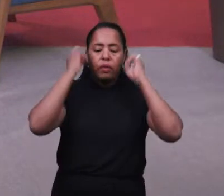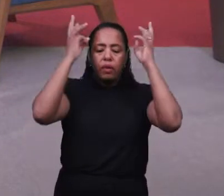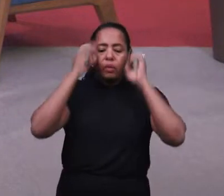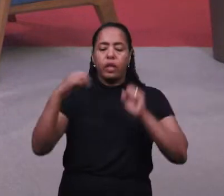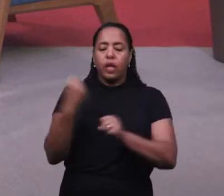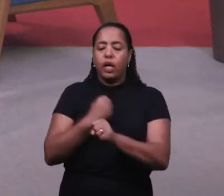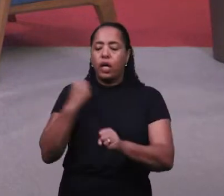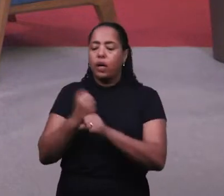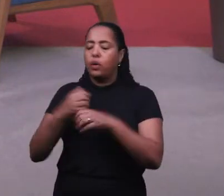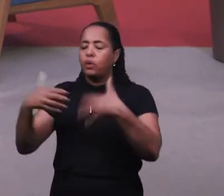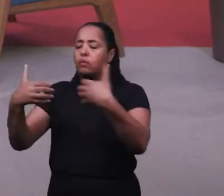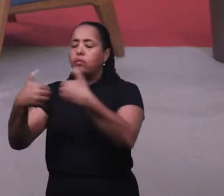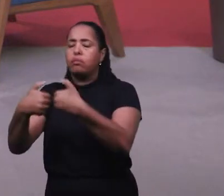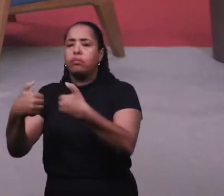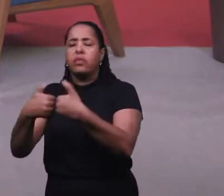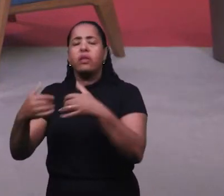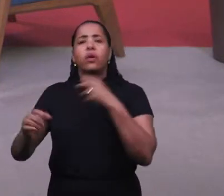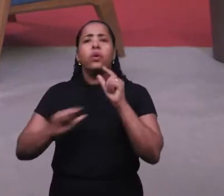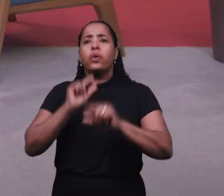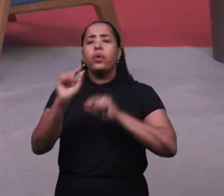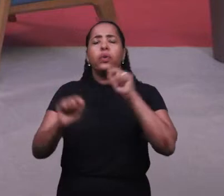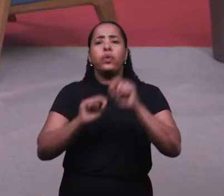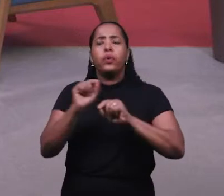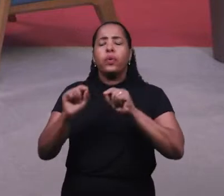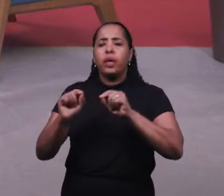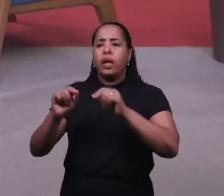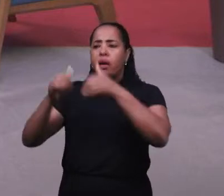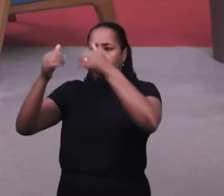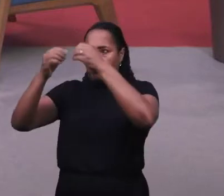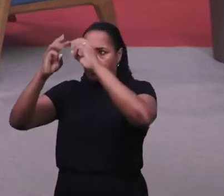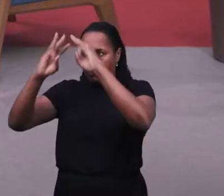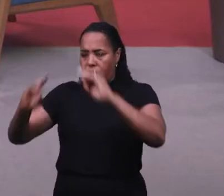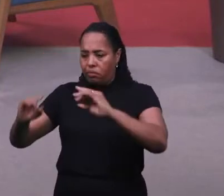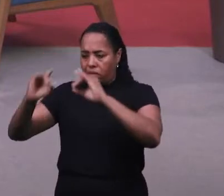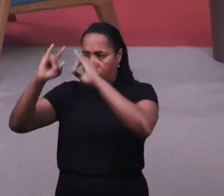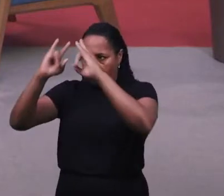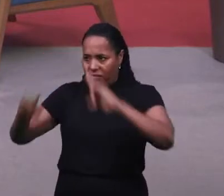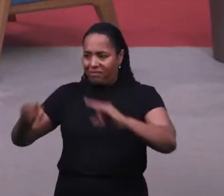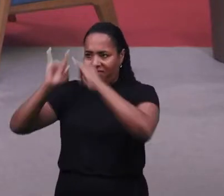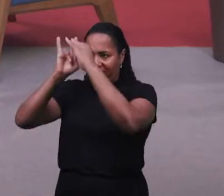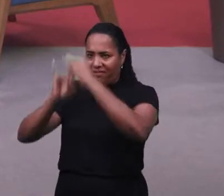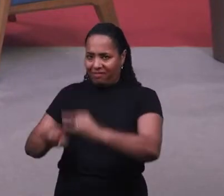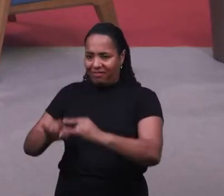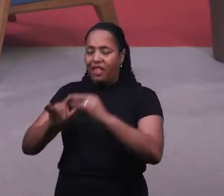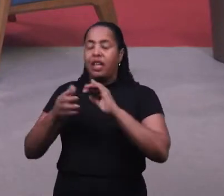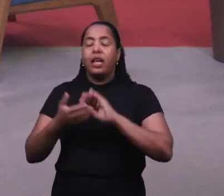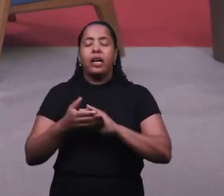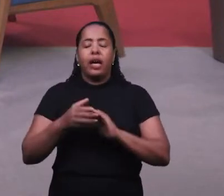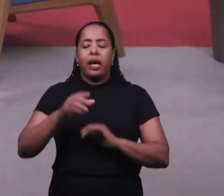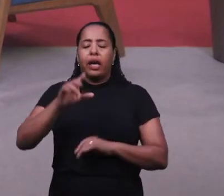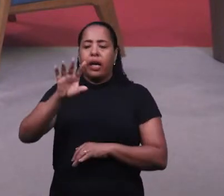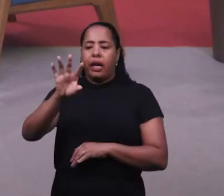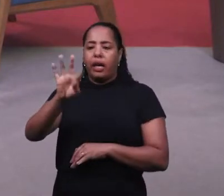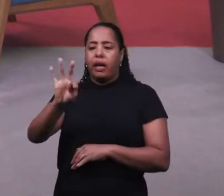désert, dans la construction du tabernacle. Et d'ailleurs, je reviens ici pour vous dire, on